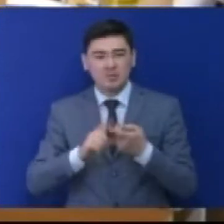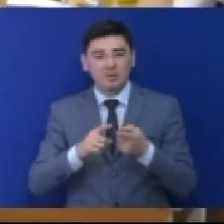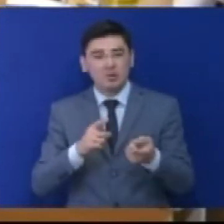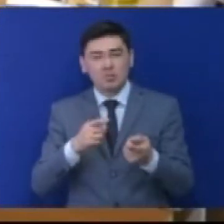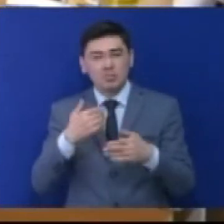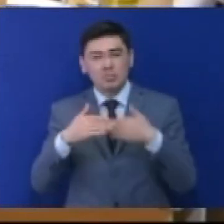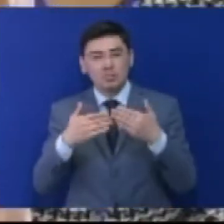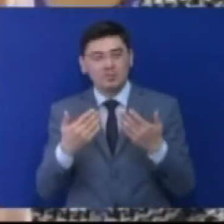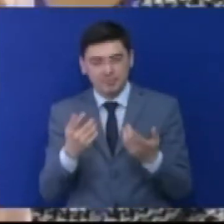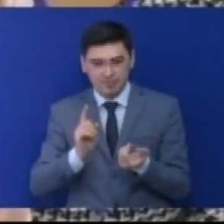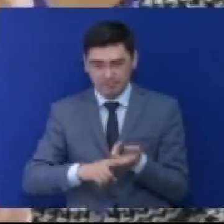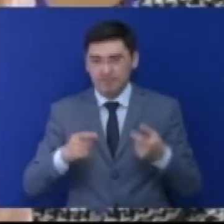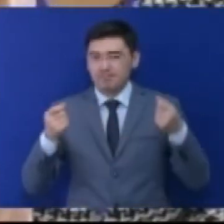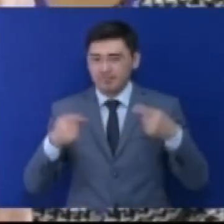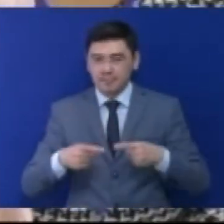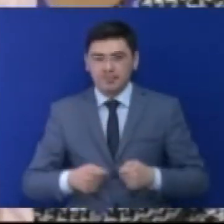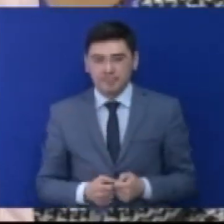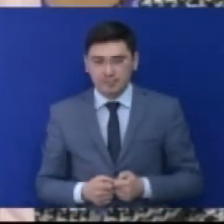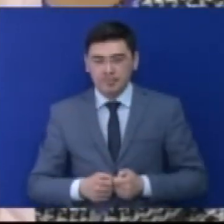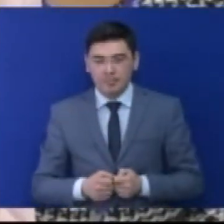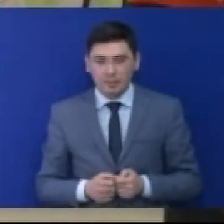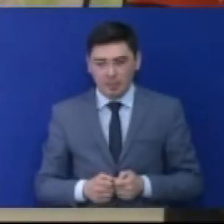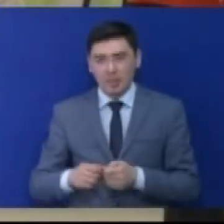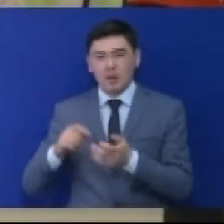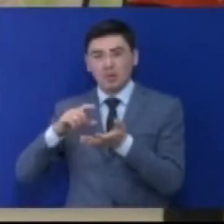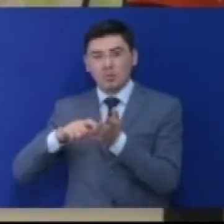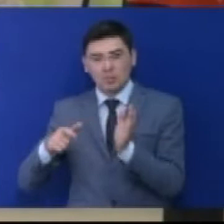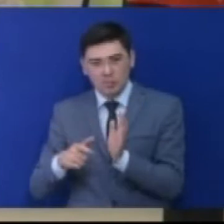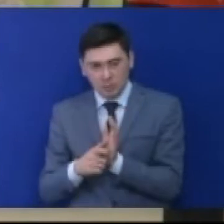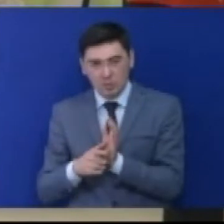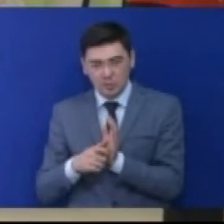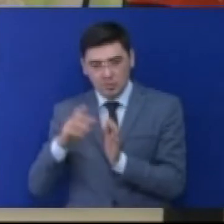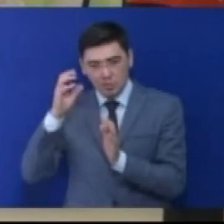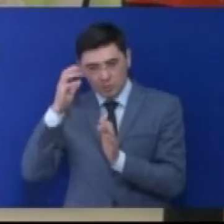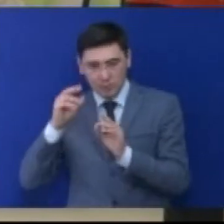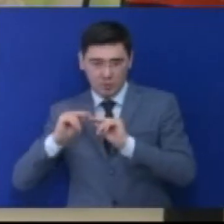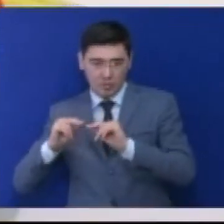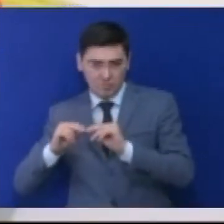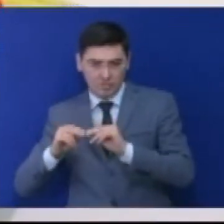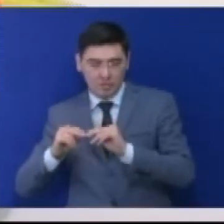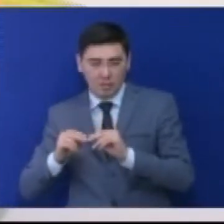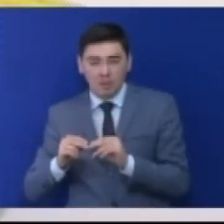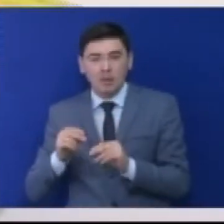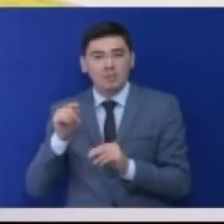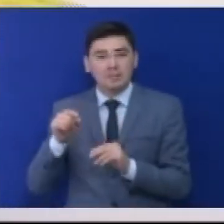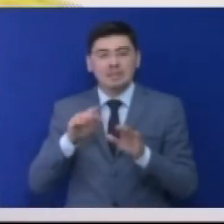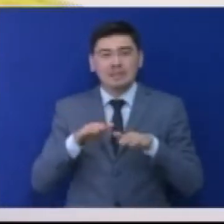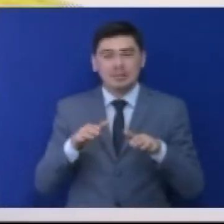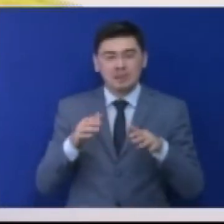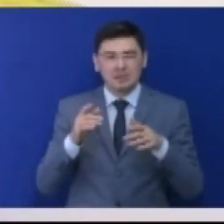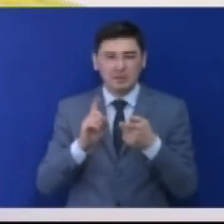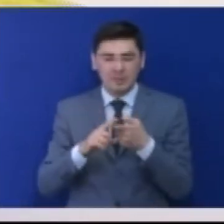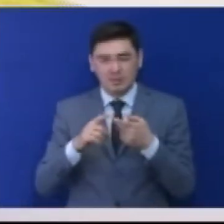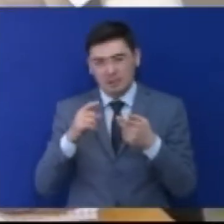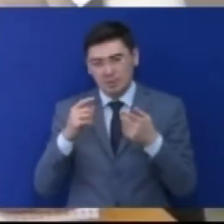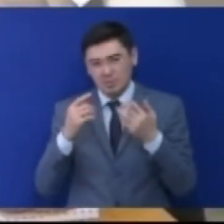нарушения. Цель семинара, организованного на базе кабинета психолога педагогической коррекции, обучение детей с особыми потребностями в